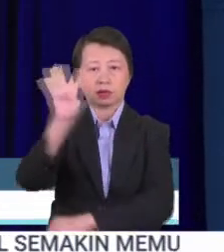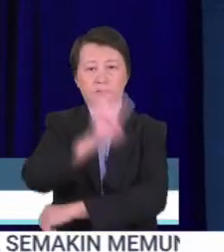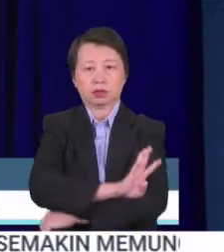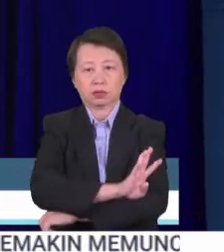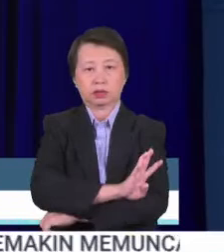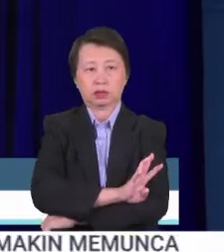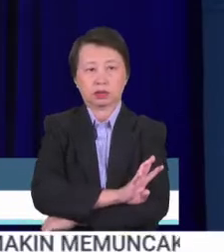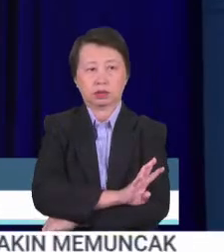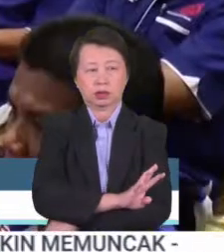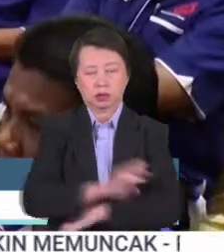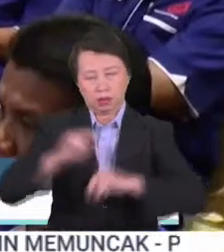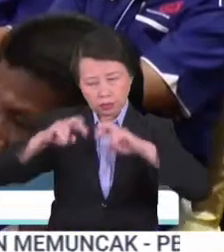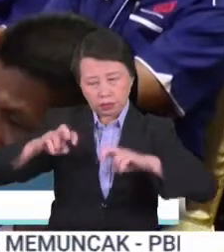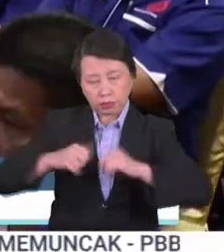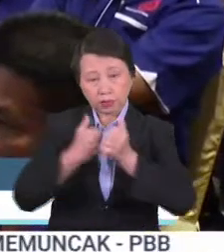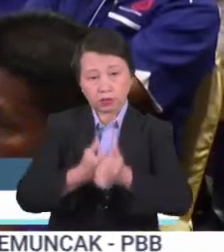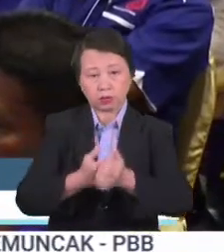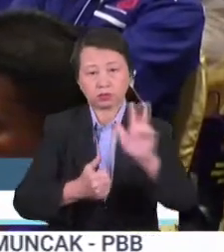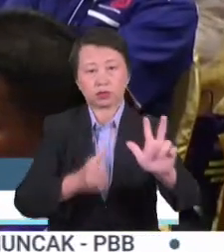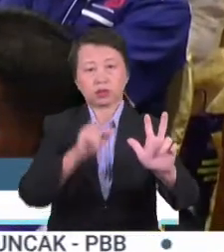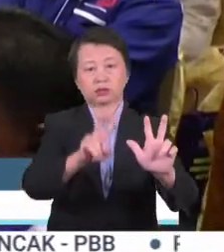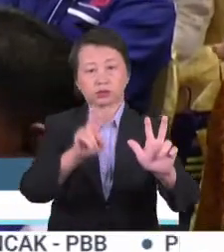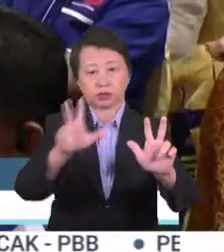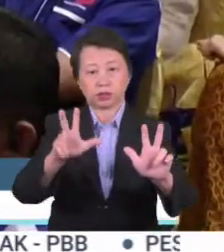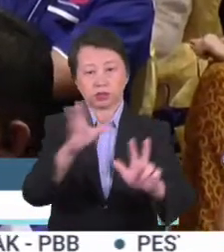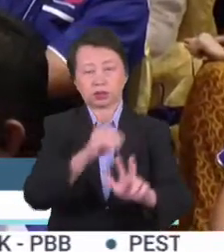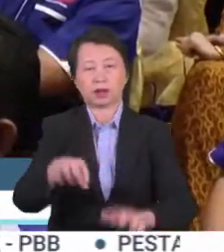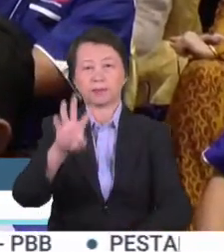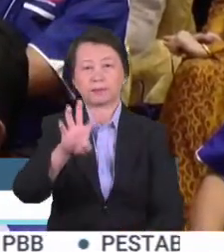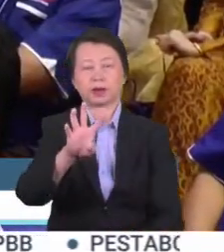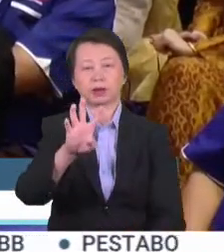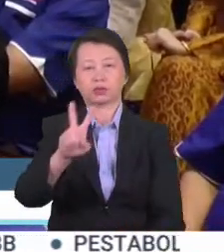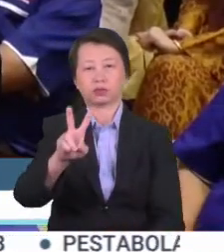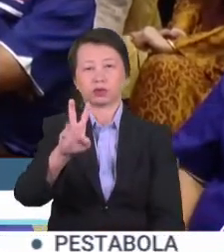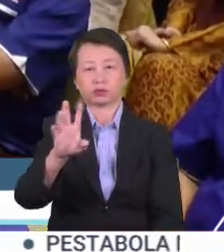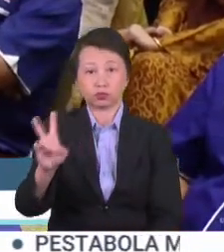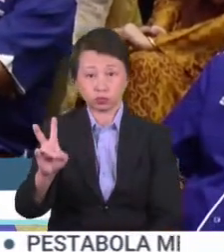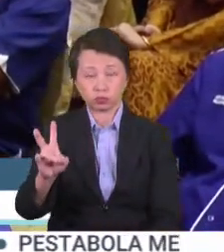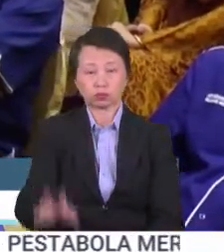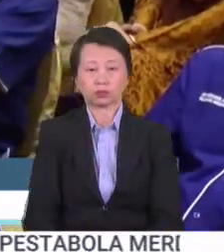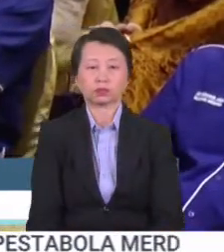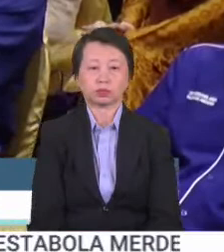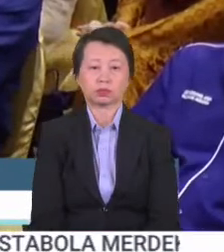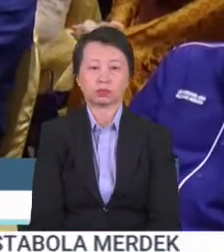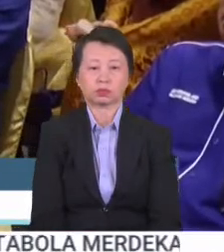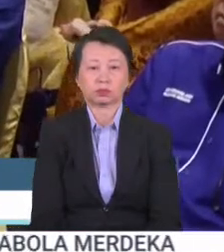hari kes disiasat mengikut seksyen 323 dan 427 kanun